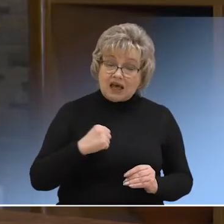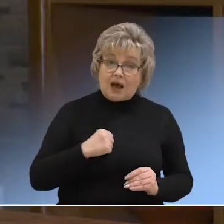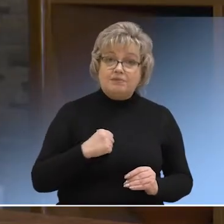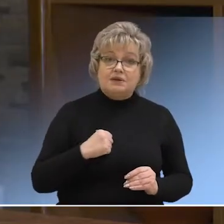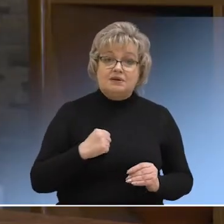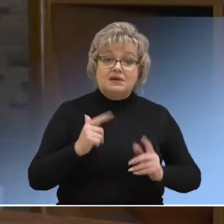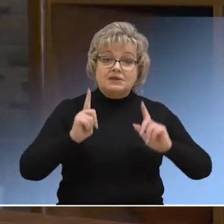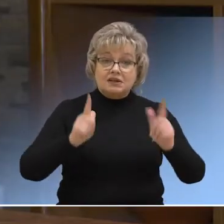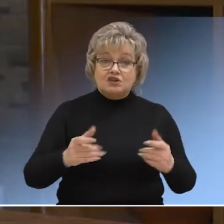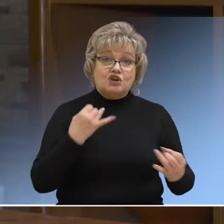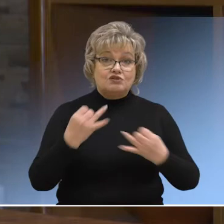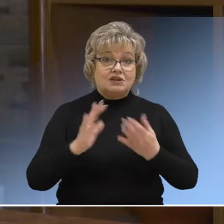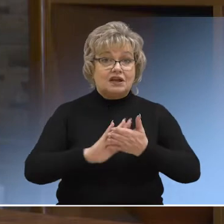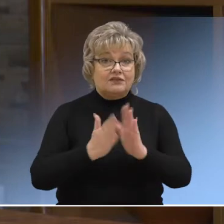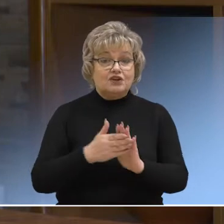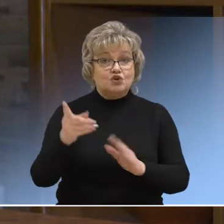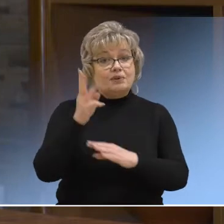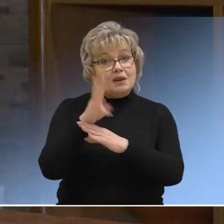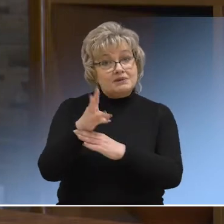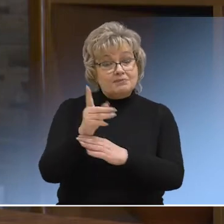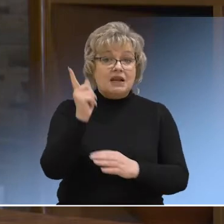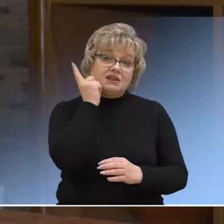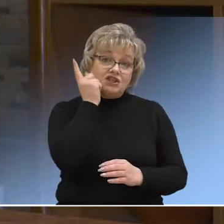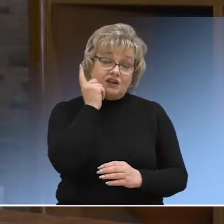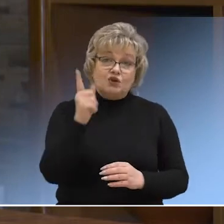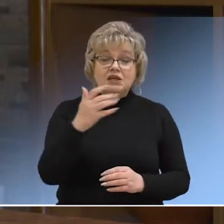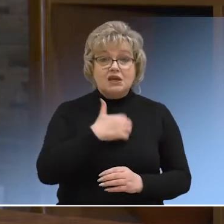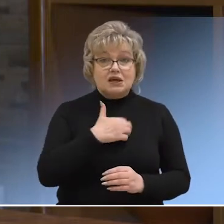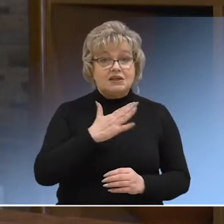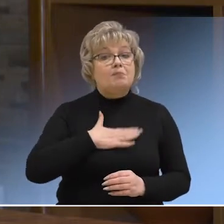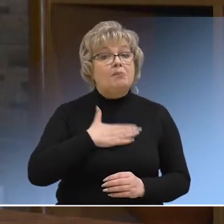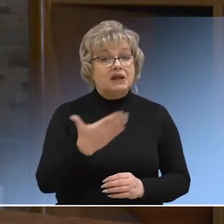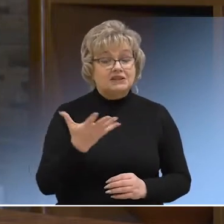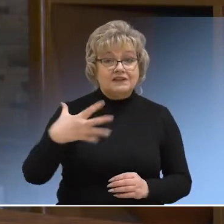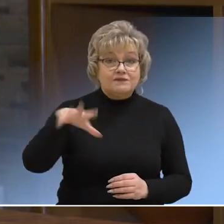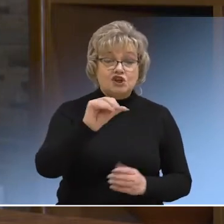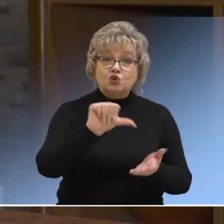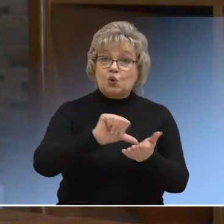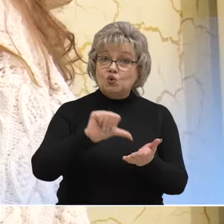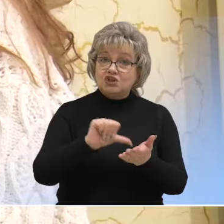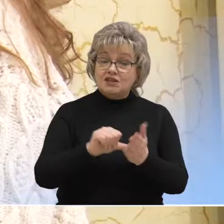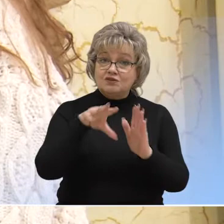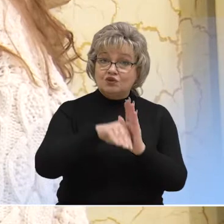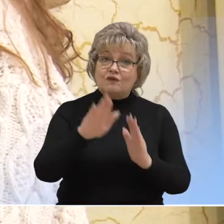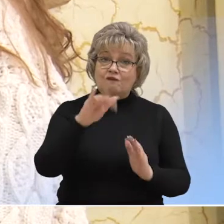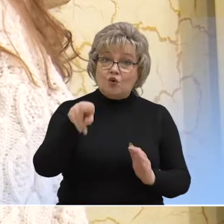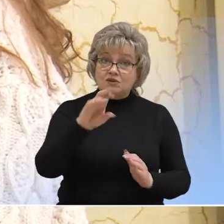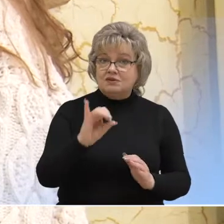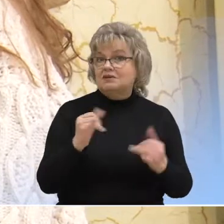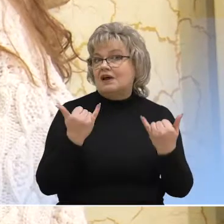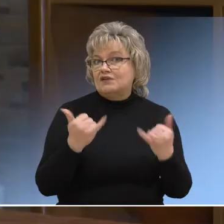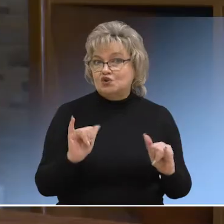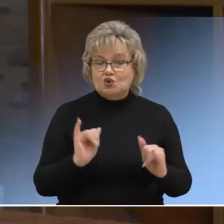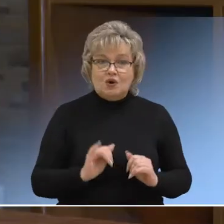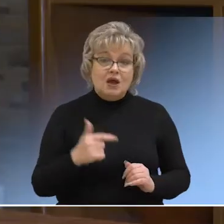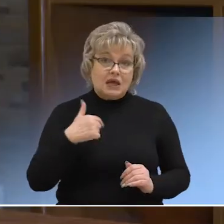контакт, более того, они просят, чтобы мы поснимали их на телефон, потому что они хотят поблагодарить всех, кто участвует в фонде. Да вы что? Да, вот